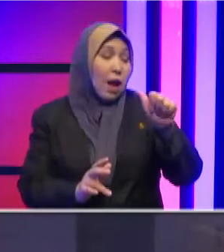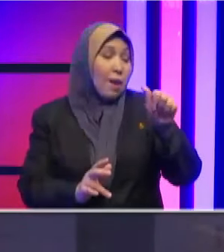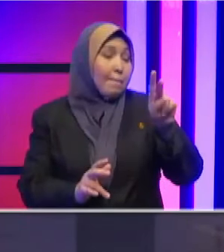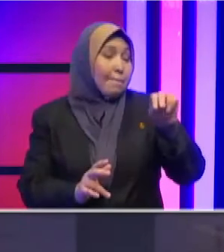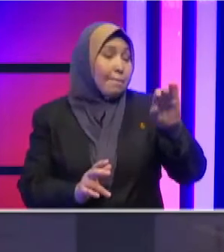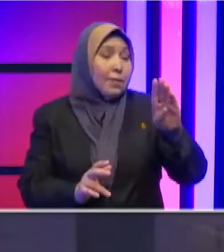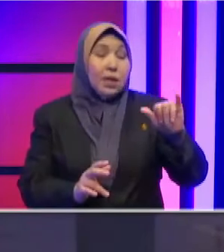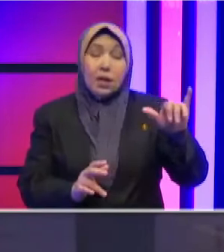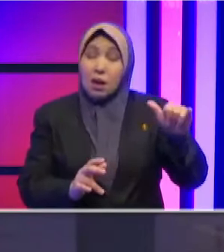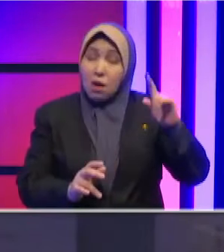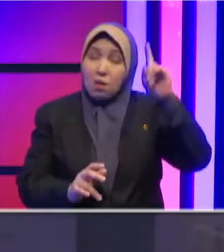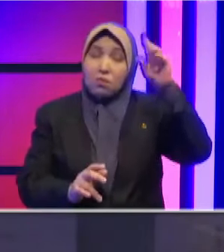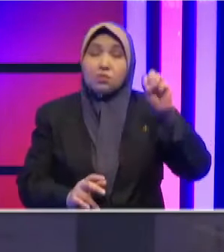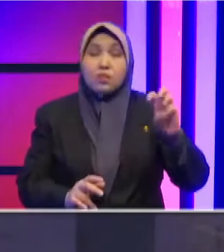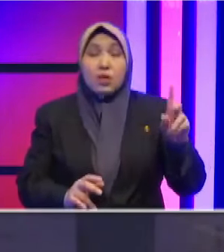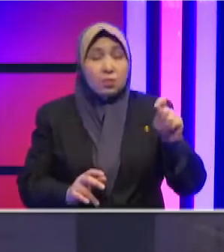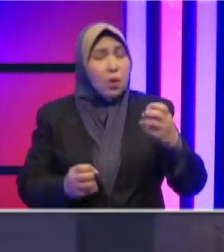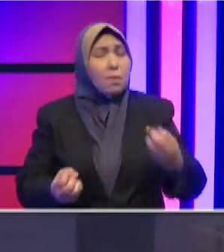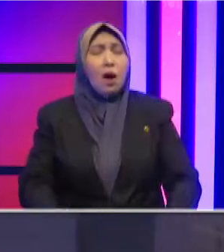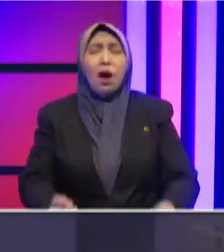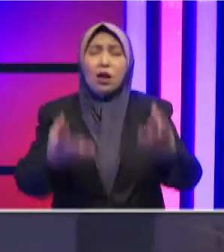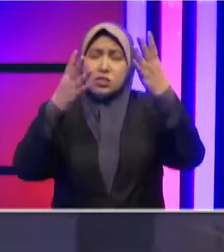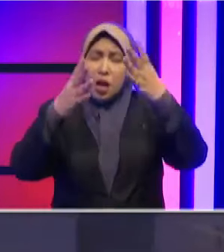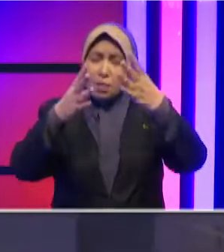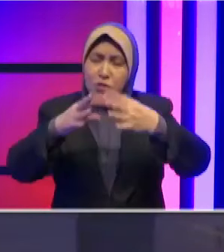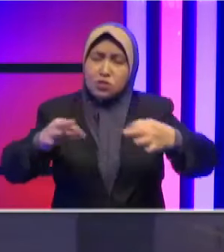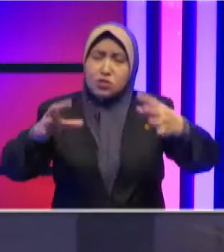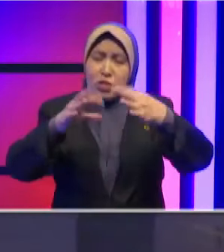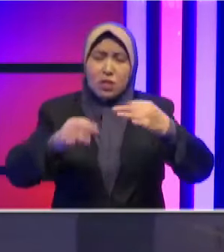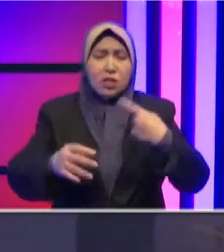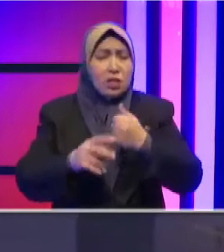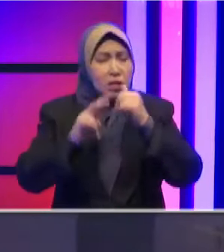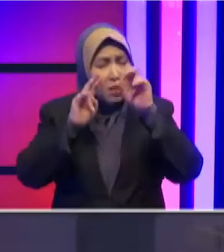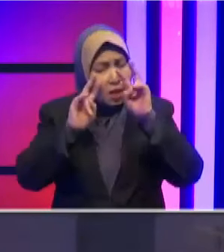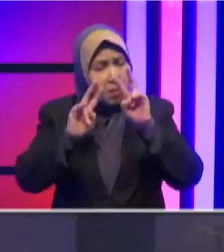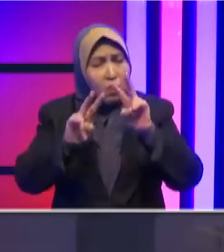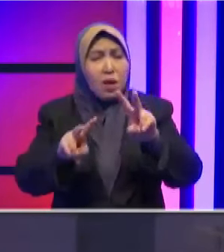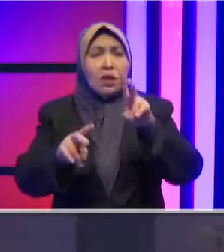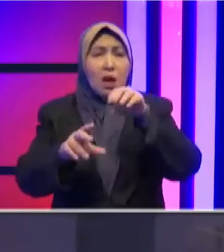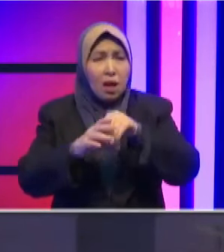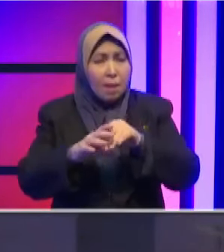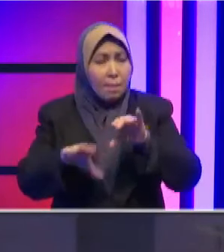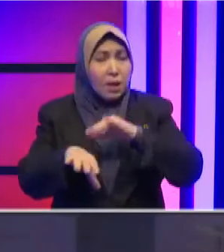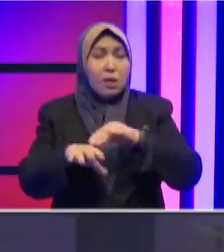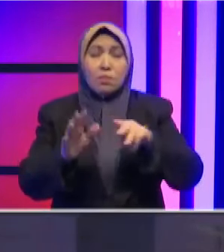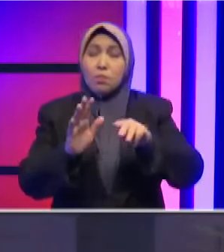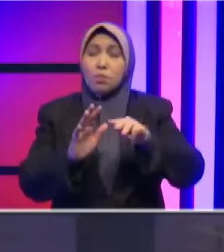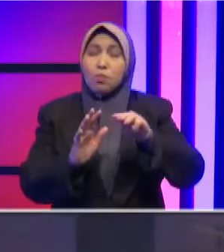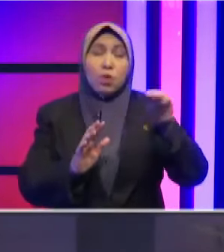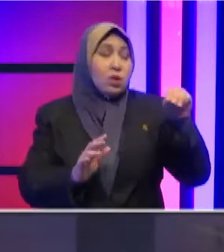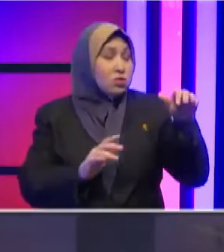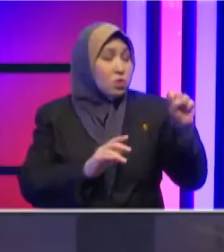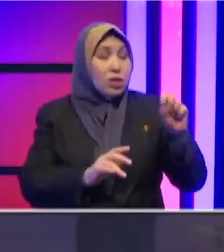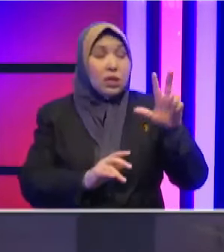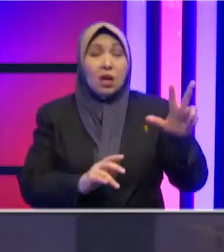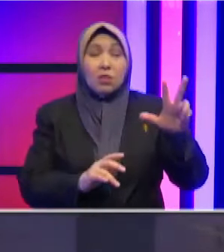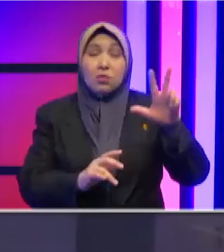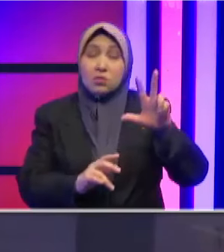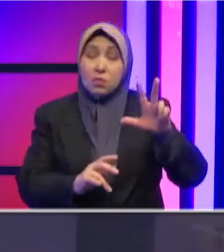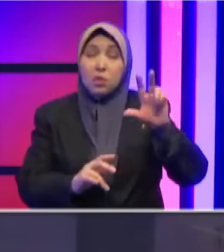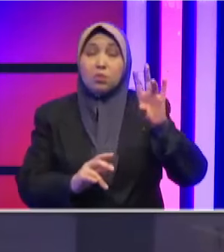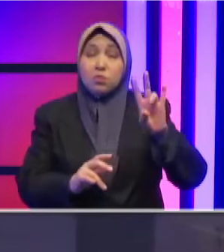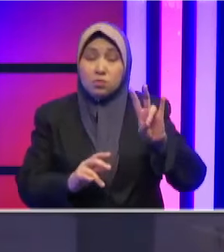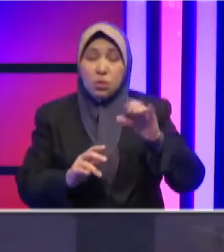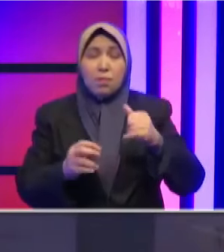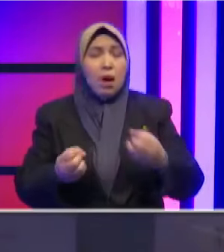Allah subhanahuwata'ala banyak menciptakan kalau kita perhatikan pada ayat Paduko salat 327 Allah